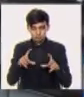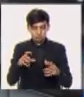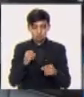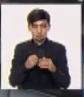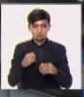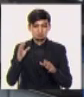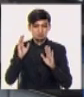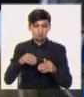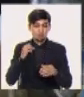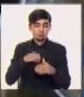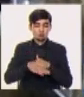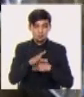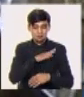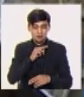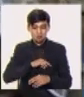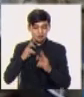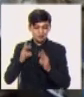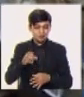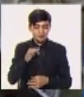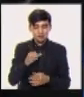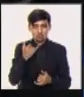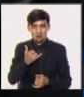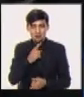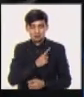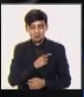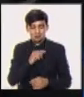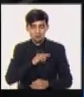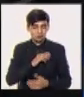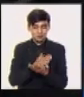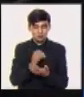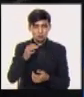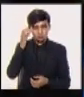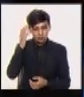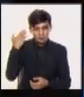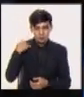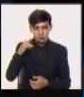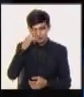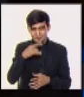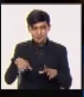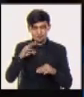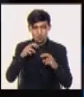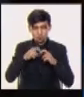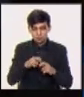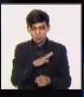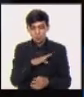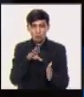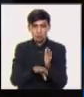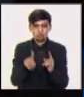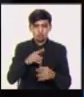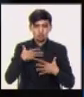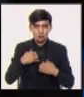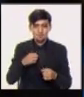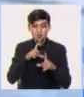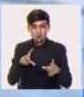четырех лабораторий осталась одна, да и та занимается только мониторингом. А раньше ученые обследовали весь Казахстан, выясняли, что именно ухудшает здоровье людей